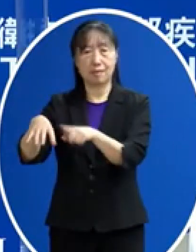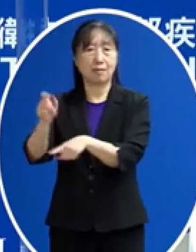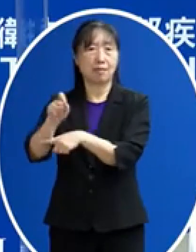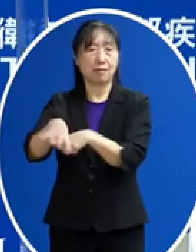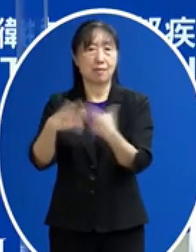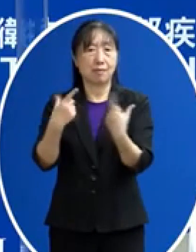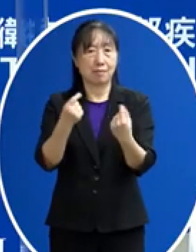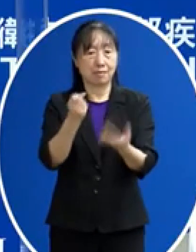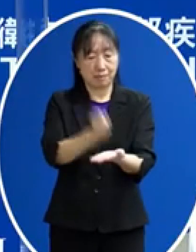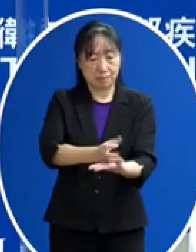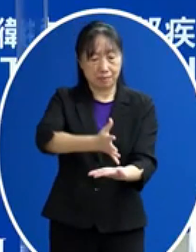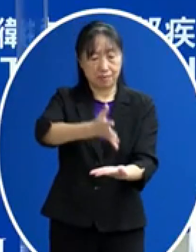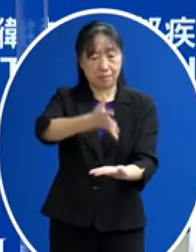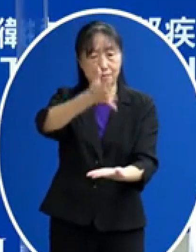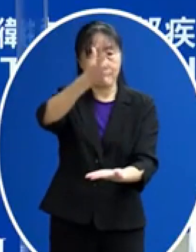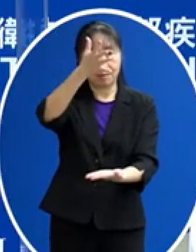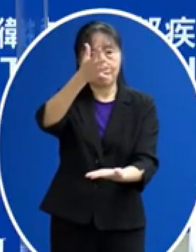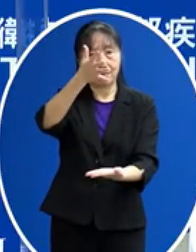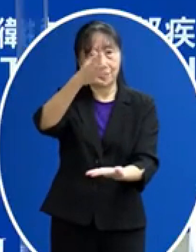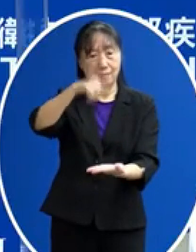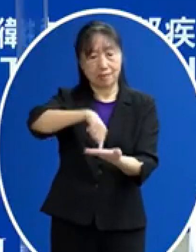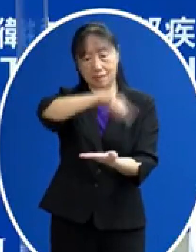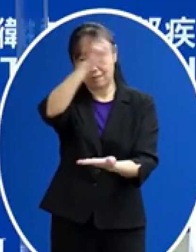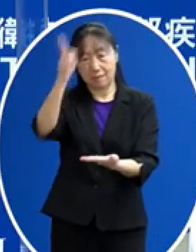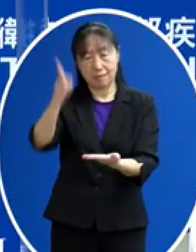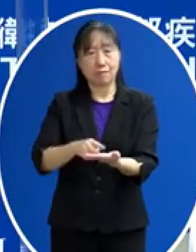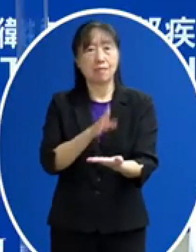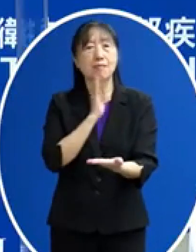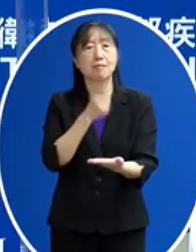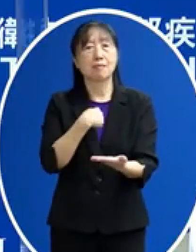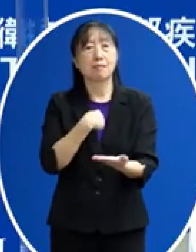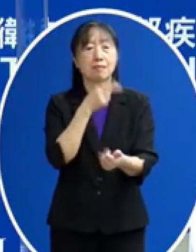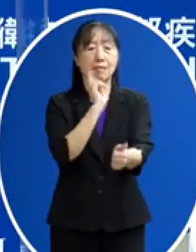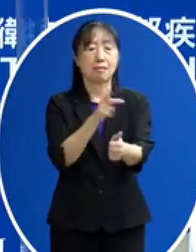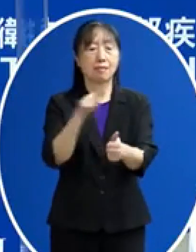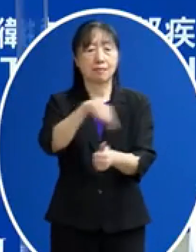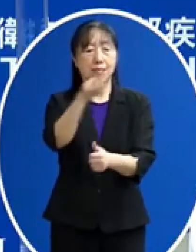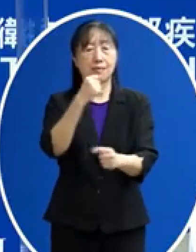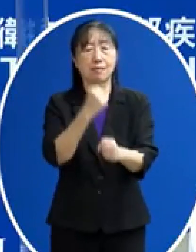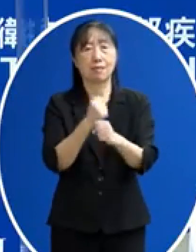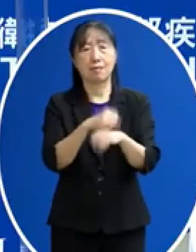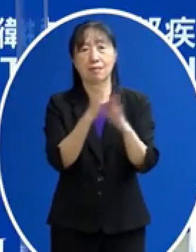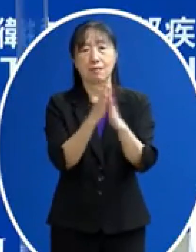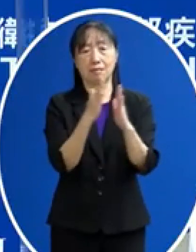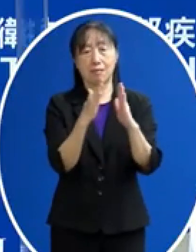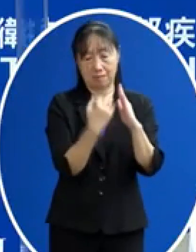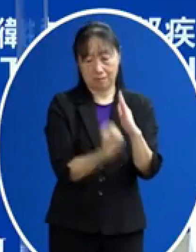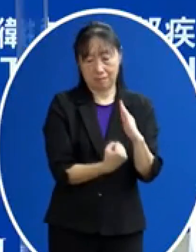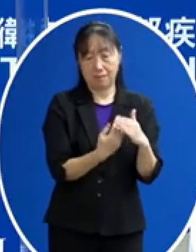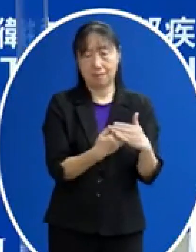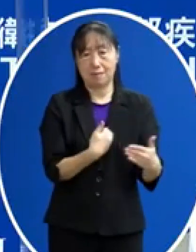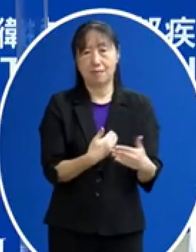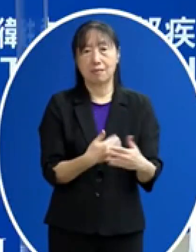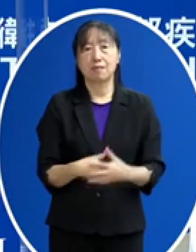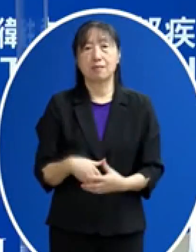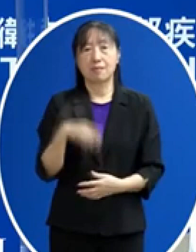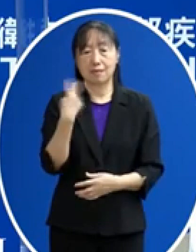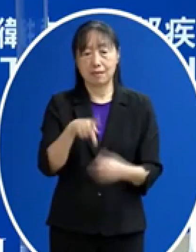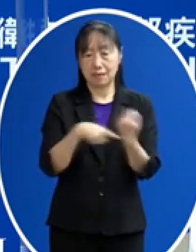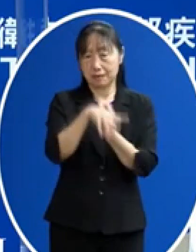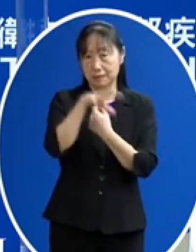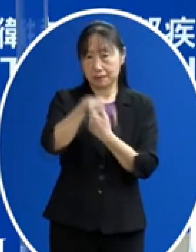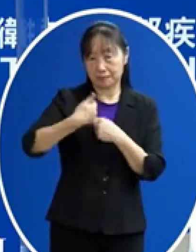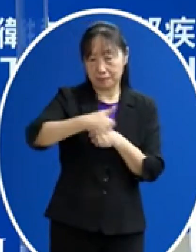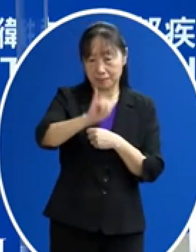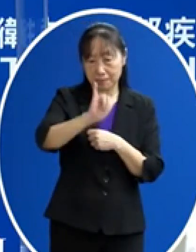层这个楼层的人全部列为居家隔离。然后第二个，我们当然要调阅实验室相关